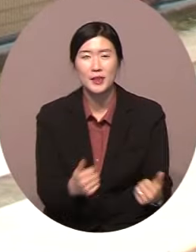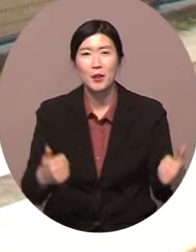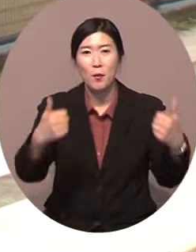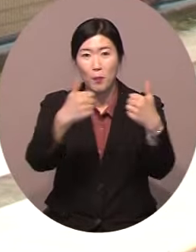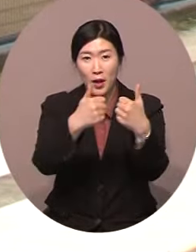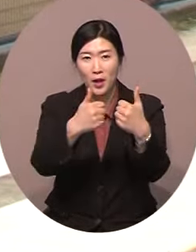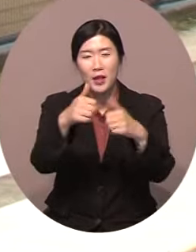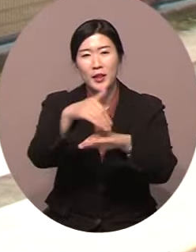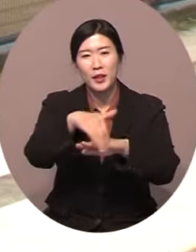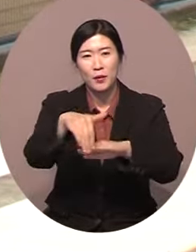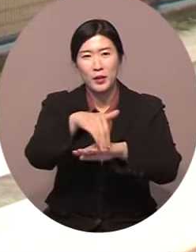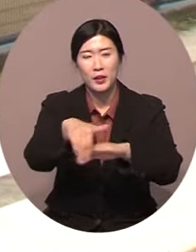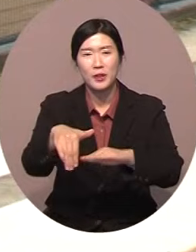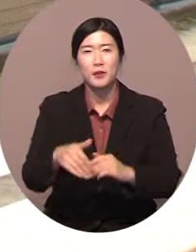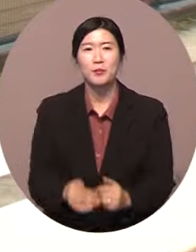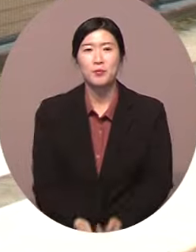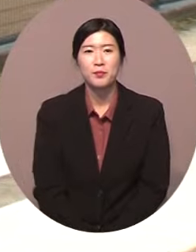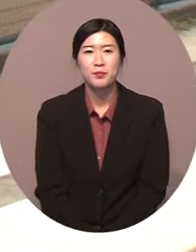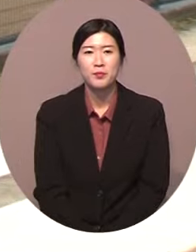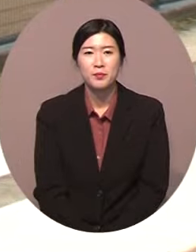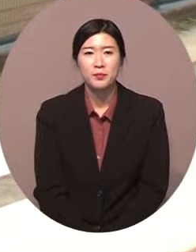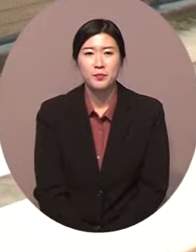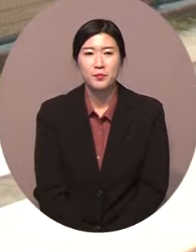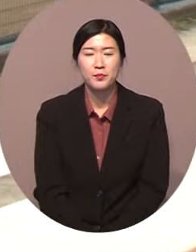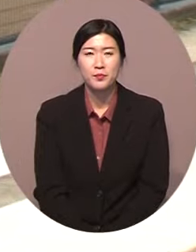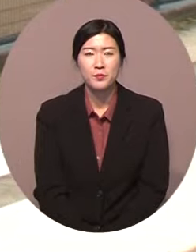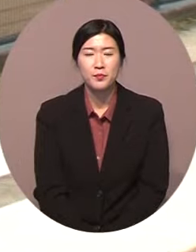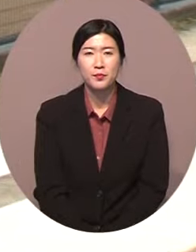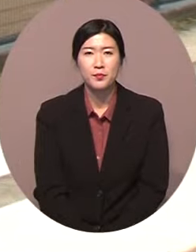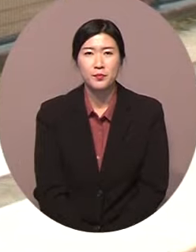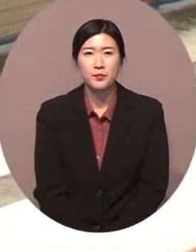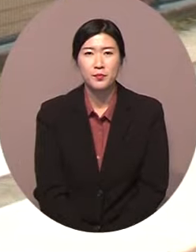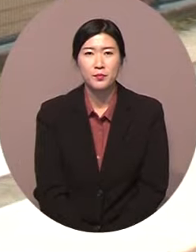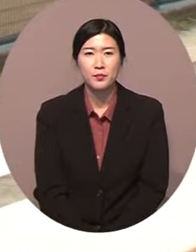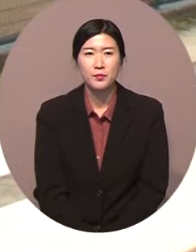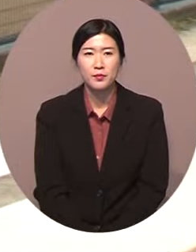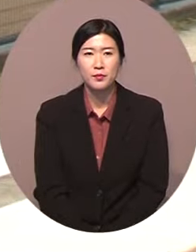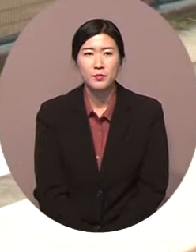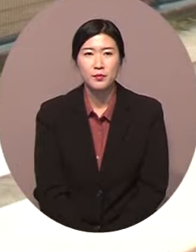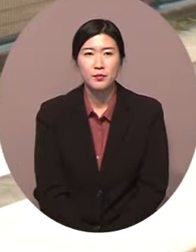선발로 마운드에 설 예정입니다. 일본 오키나와에서 MBC 뉴스 김성국입니다.